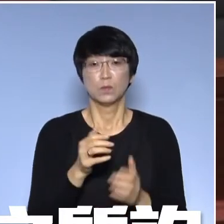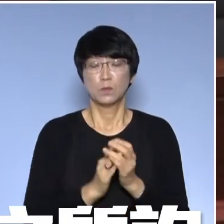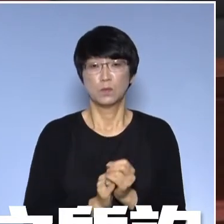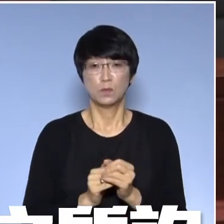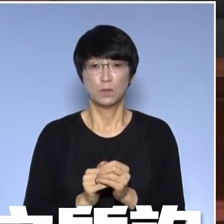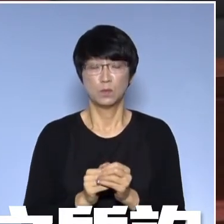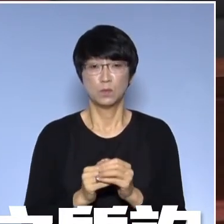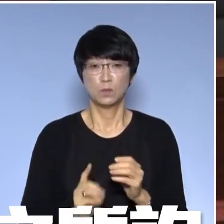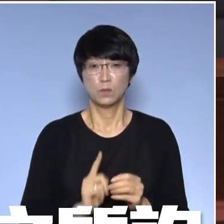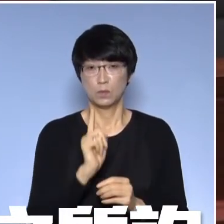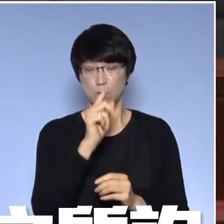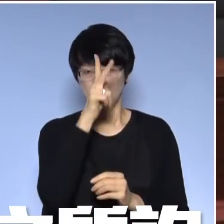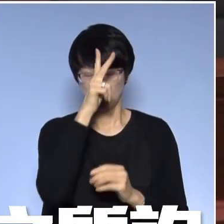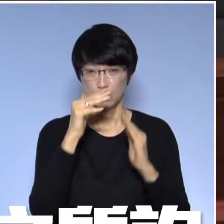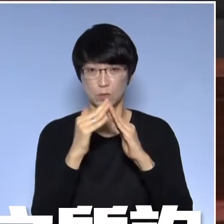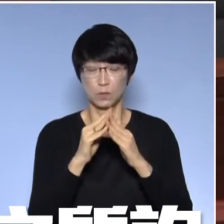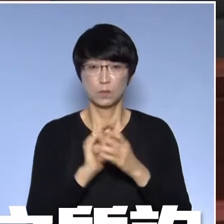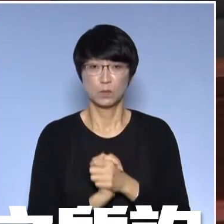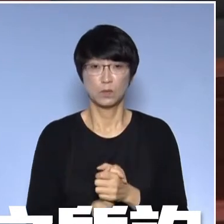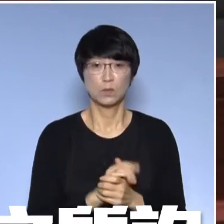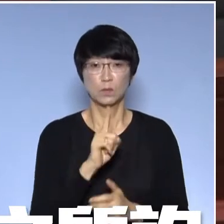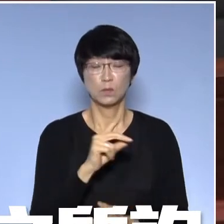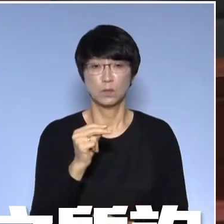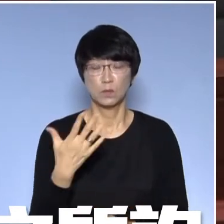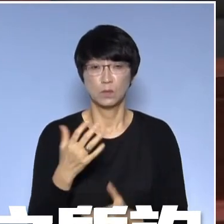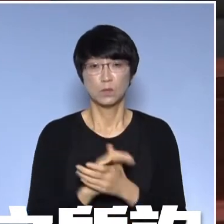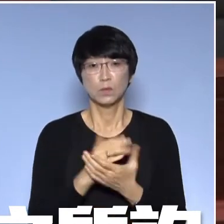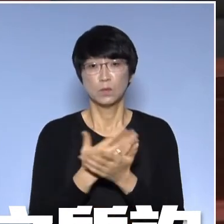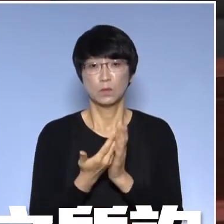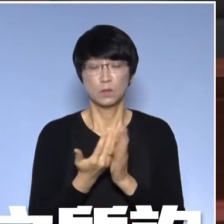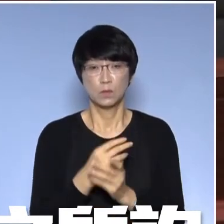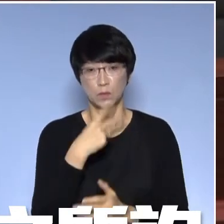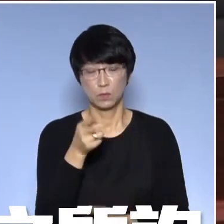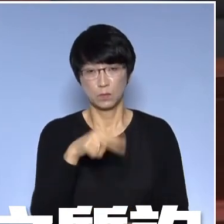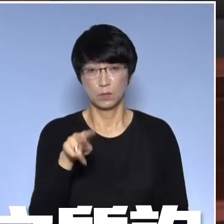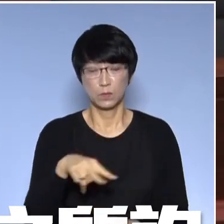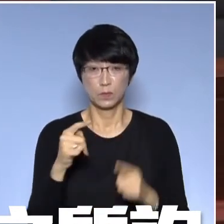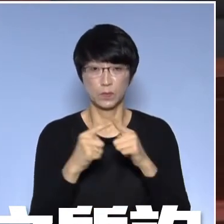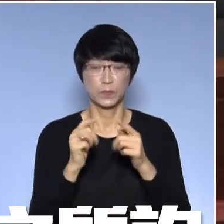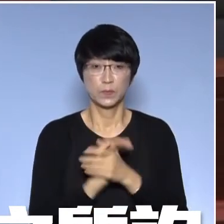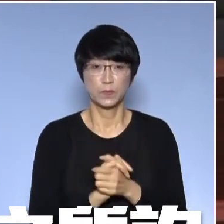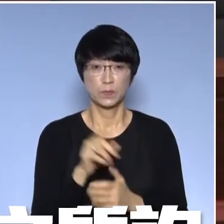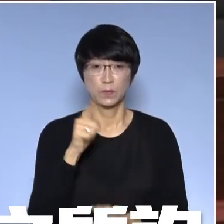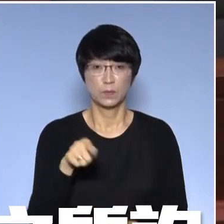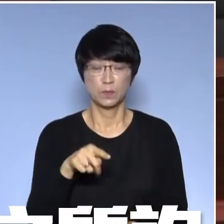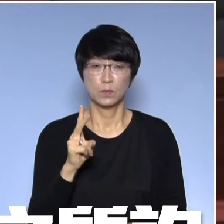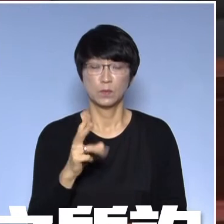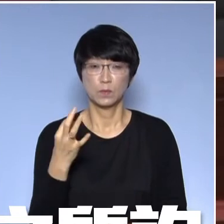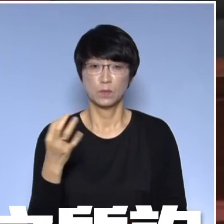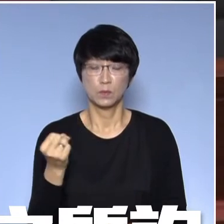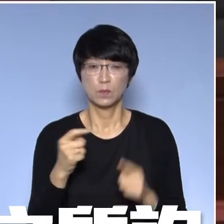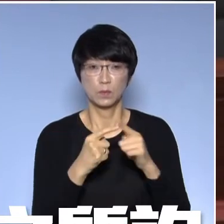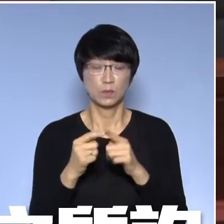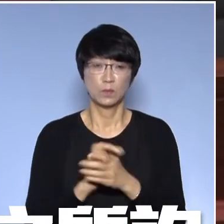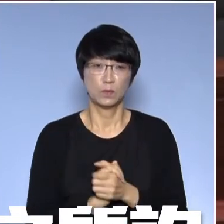軍亦都進行咗173次嘅外展服務，探訪嘅露宿者超過2200人，為1230人次咧係提